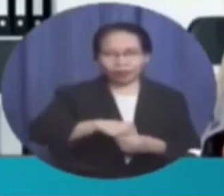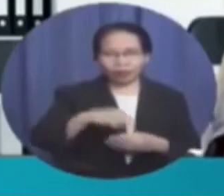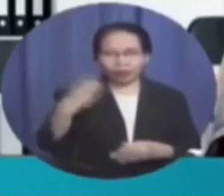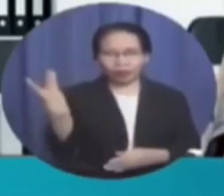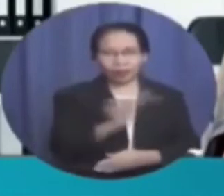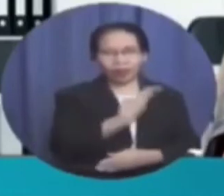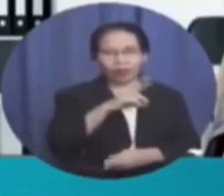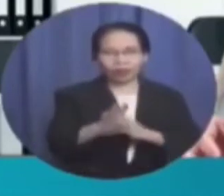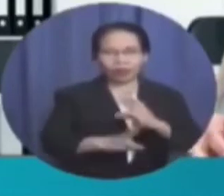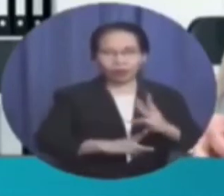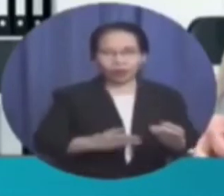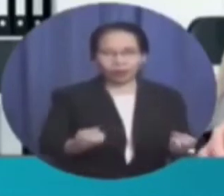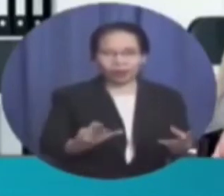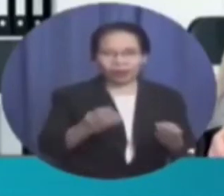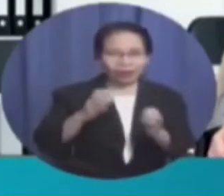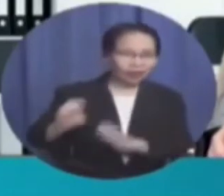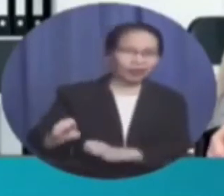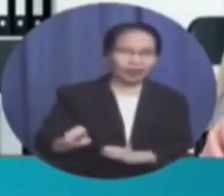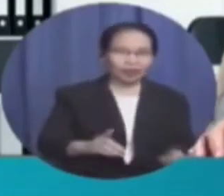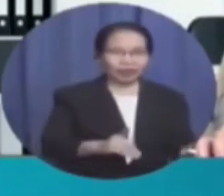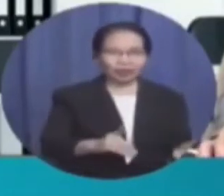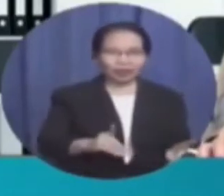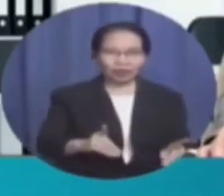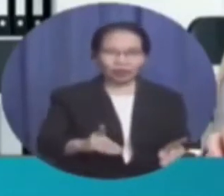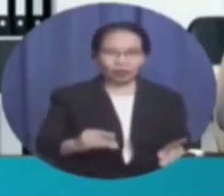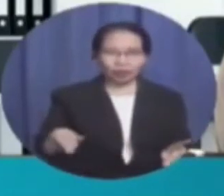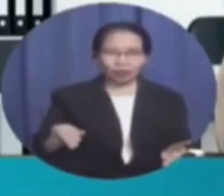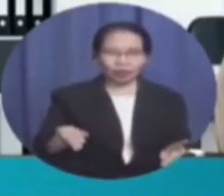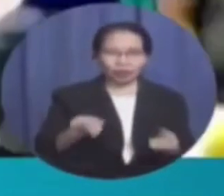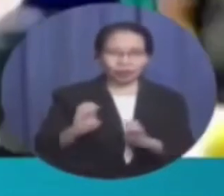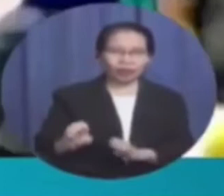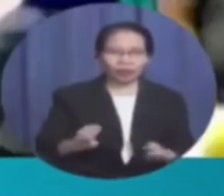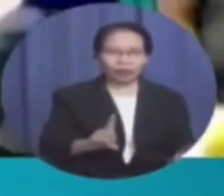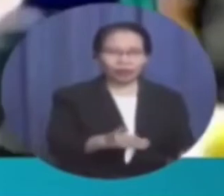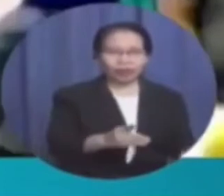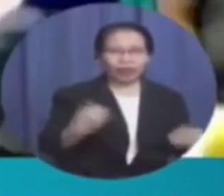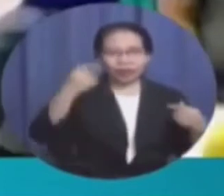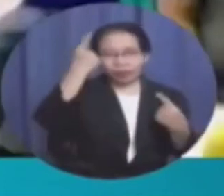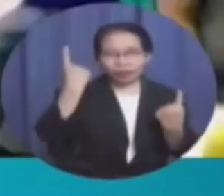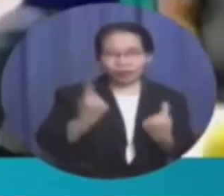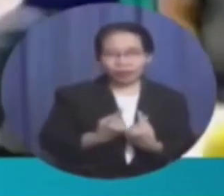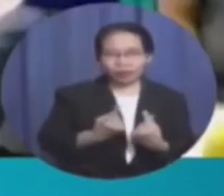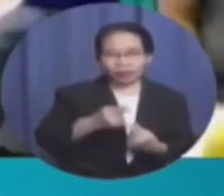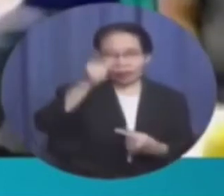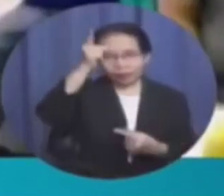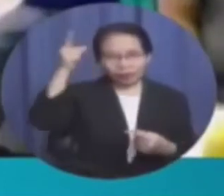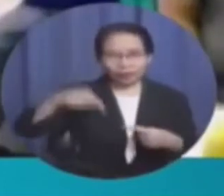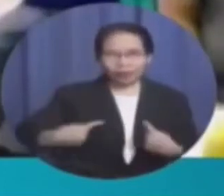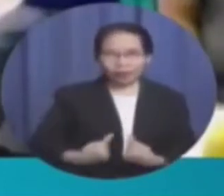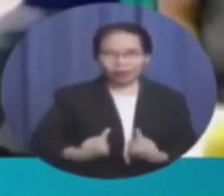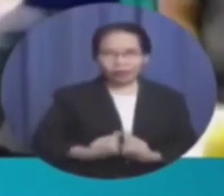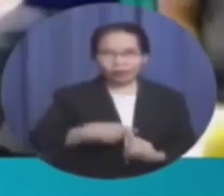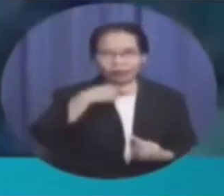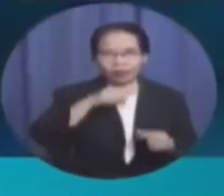tayo ng maraming masasamang mga ginagawa. Pero may kasalanan, di mo naman pinagpapatuloy